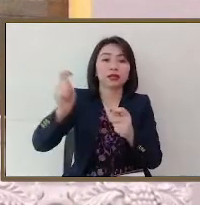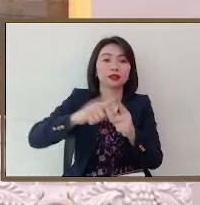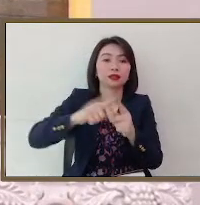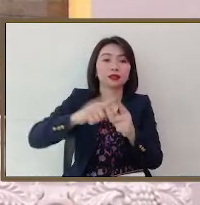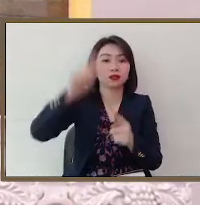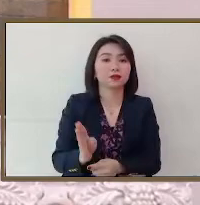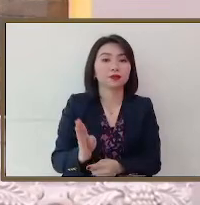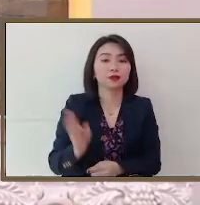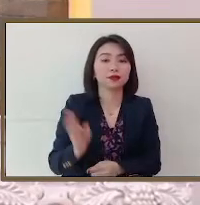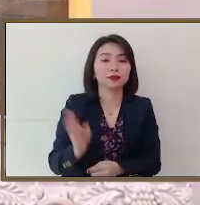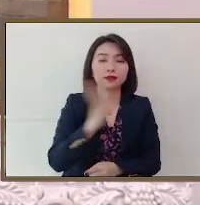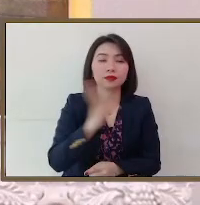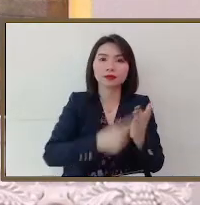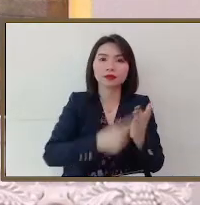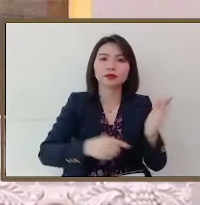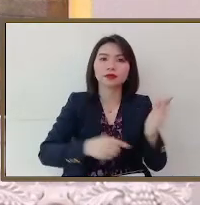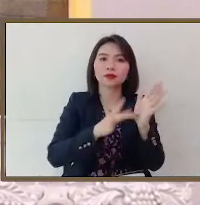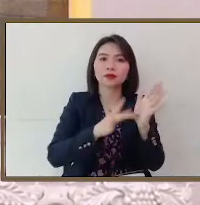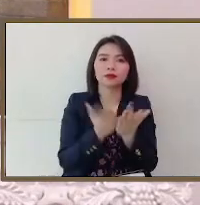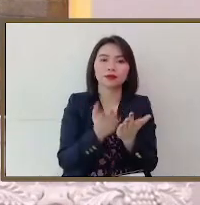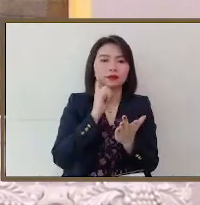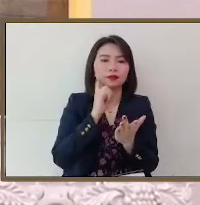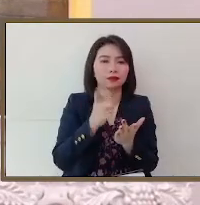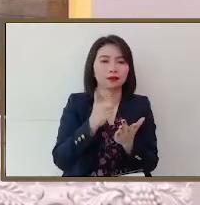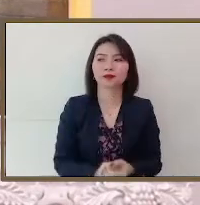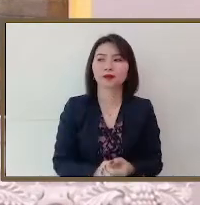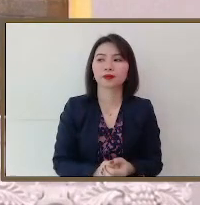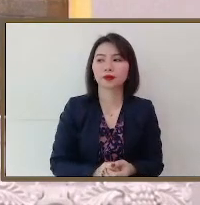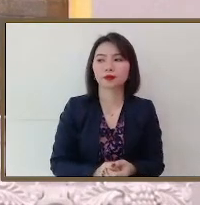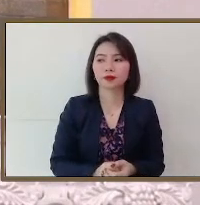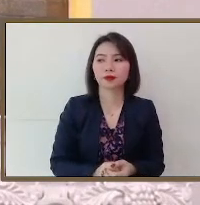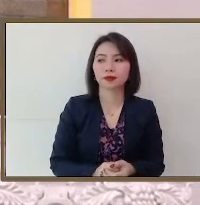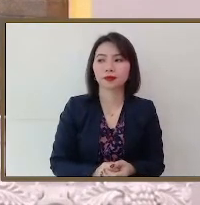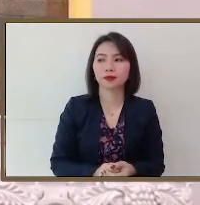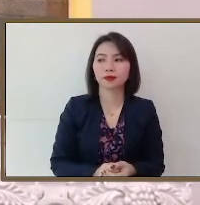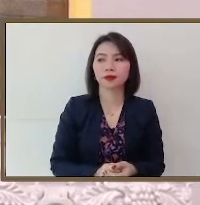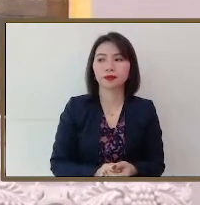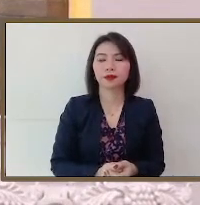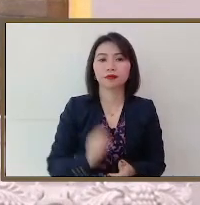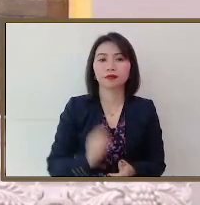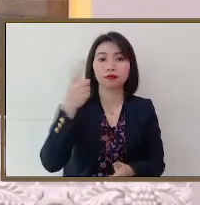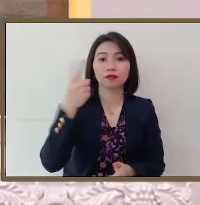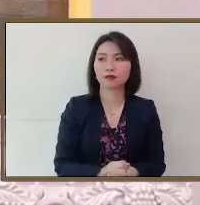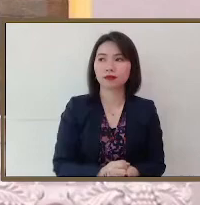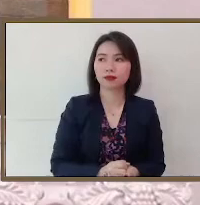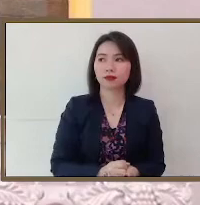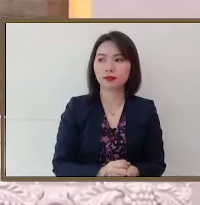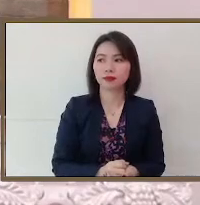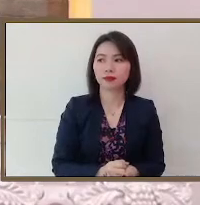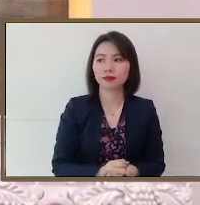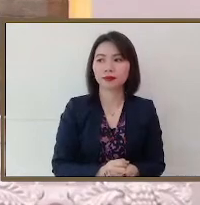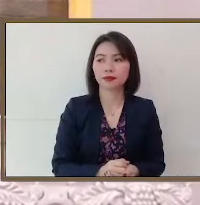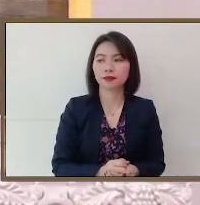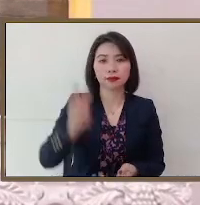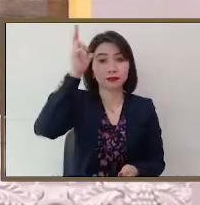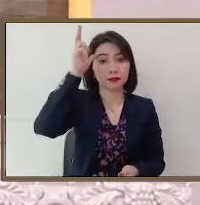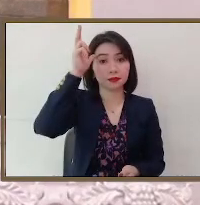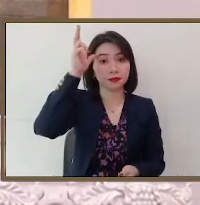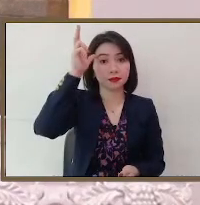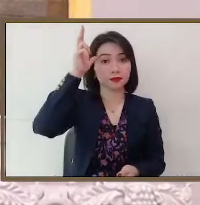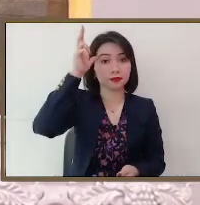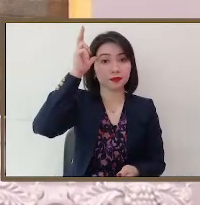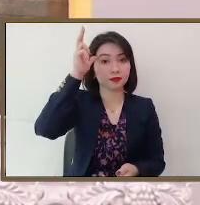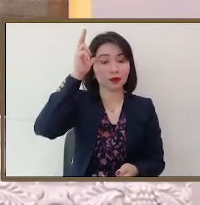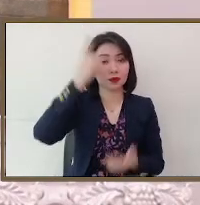You notice what the Bible says here. So sabi ko sa inyo kanina, first, Satan, anong pinapakita